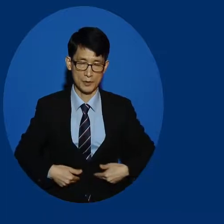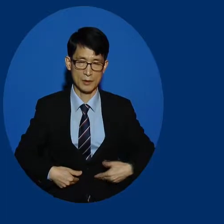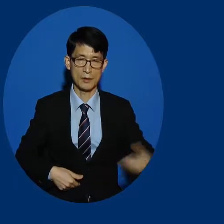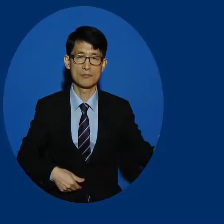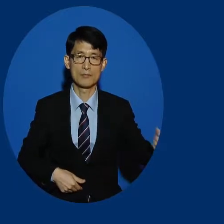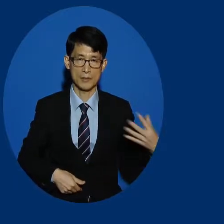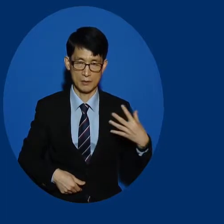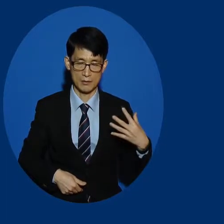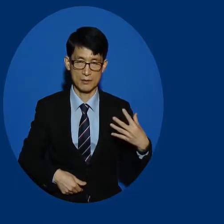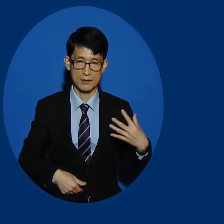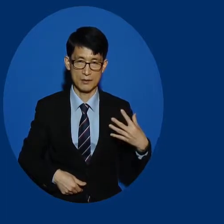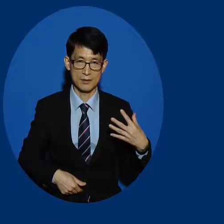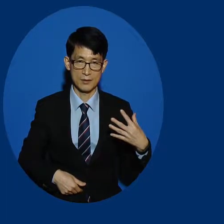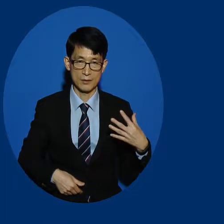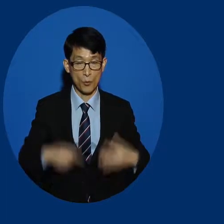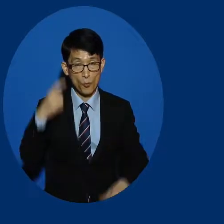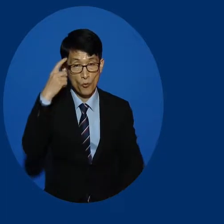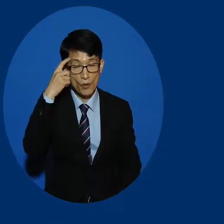왜 이런 대답이 나올까요?